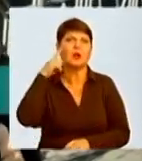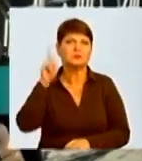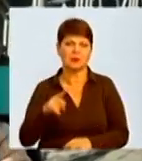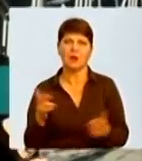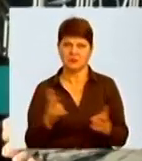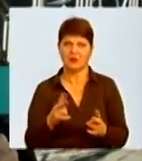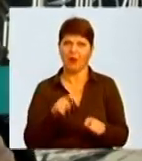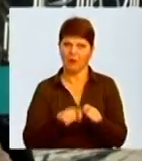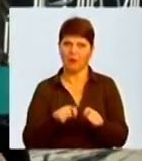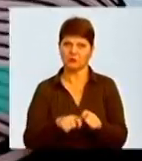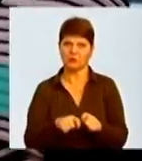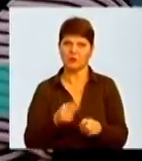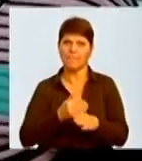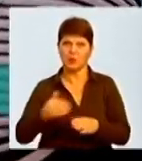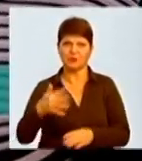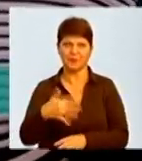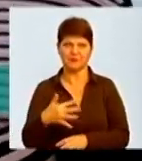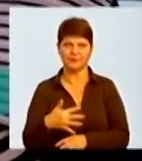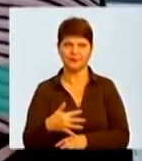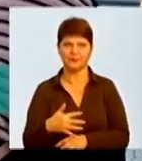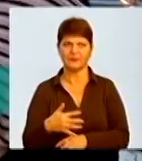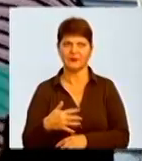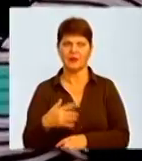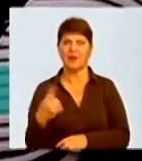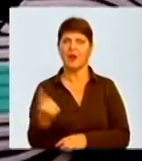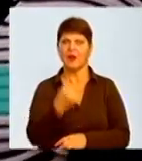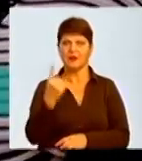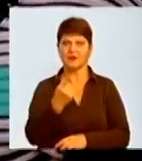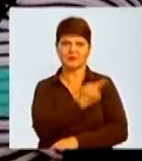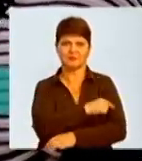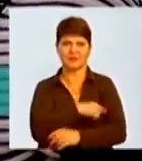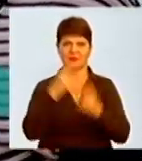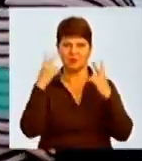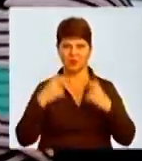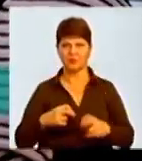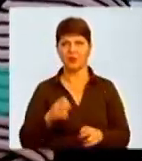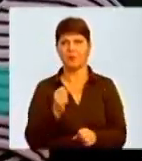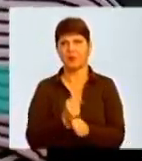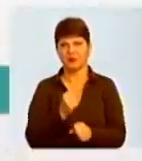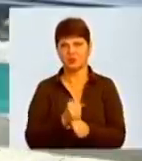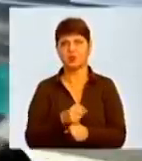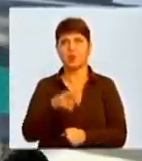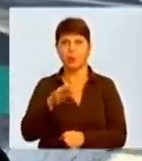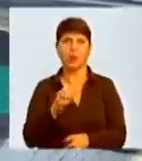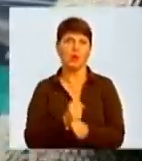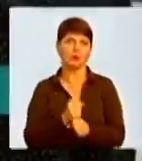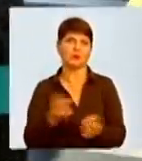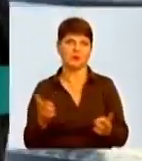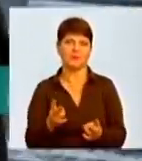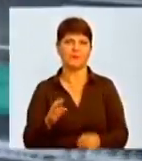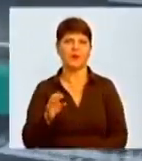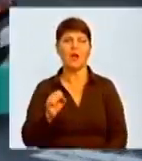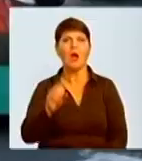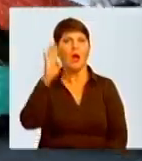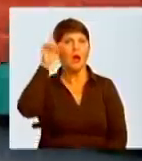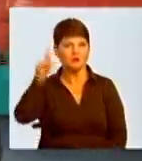идет после 50. Раз в рік прохожу на огляд. Попрацюю і по роботі треба. А що чоловіки знають про